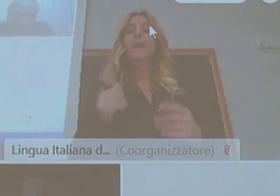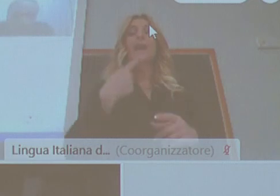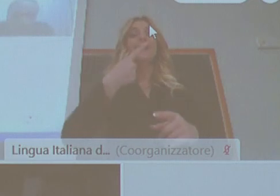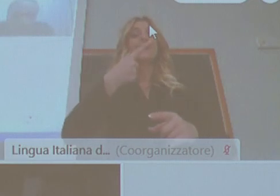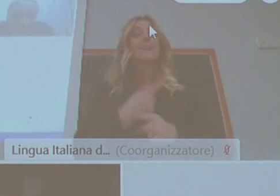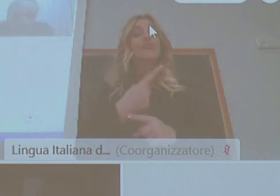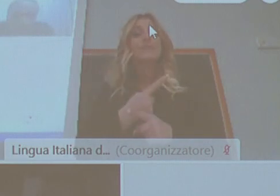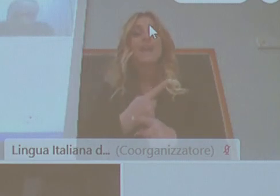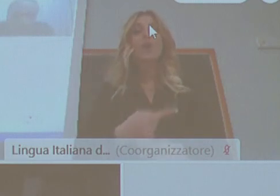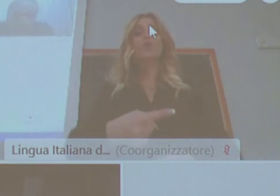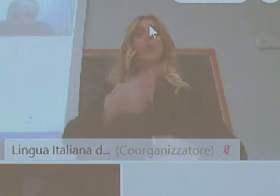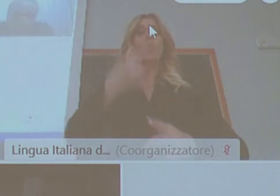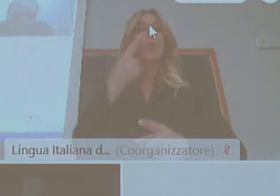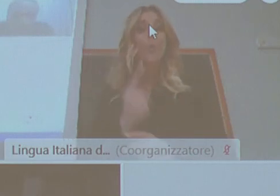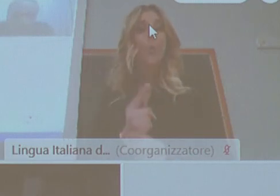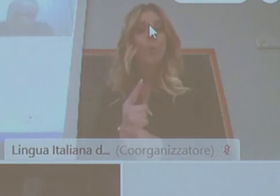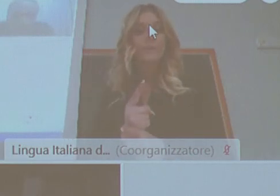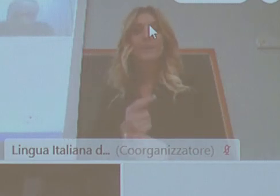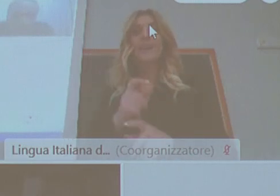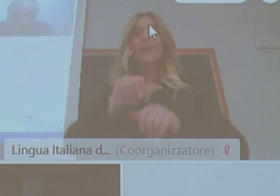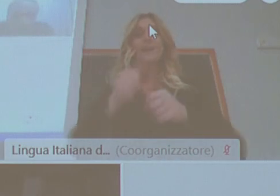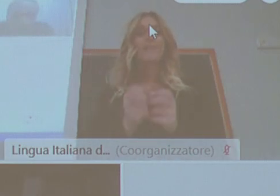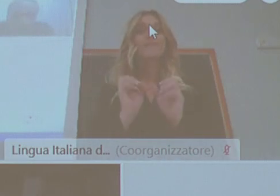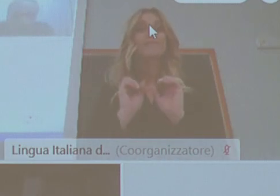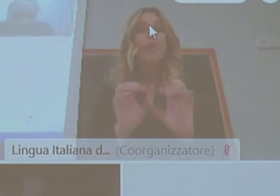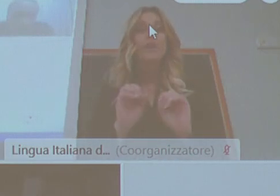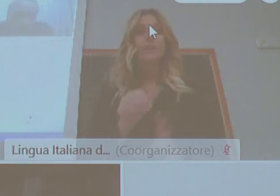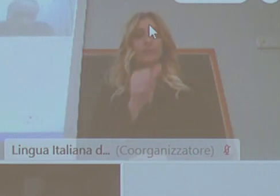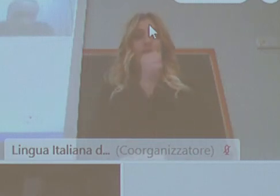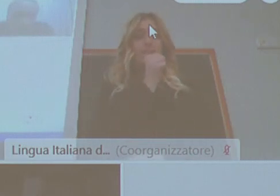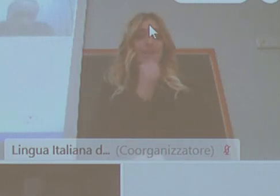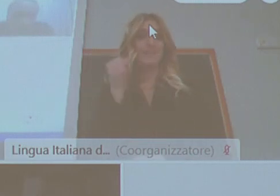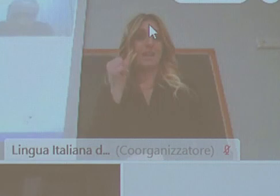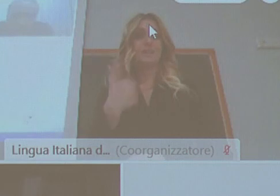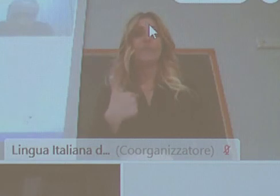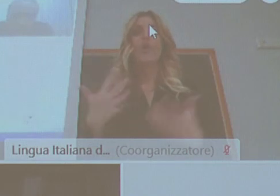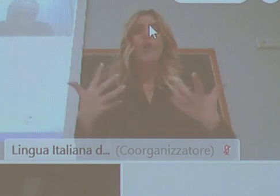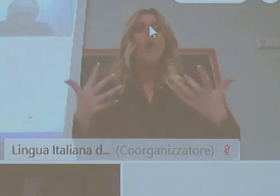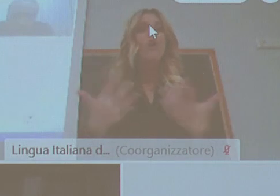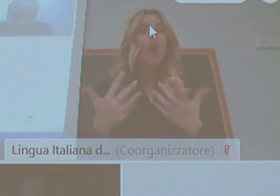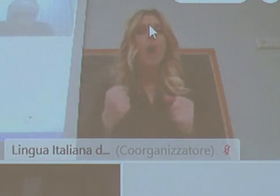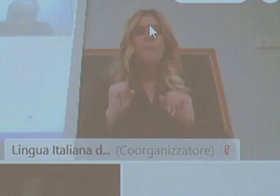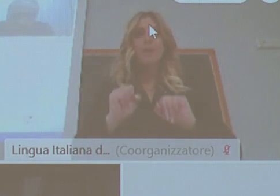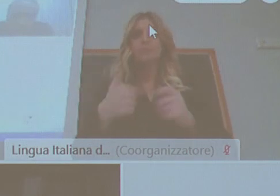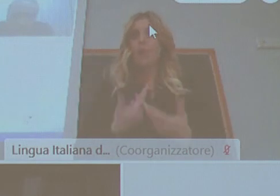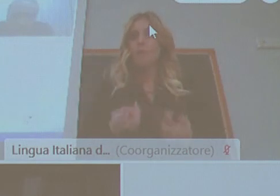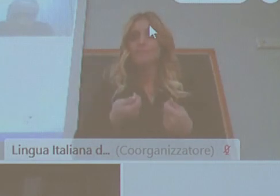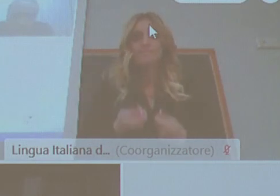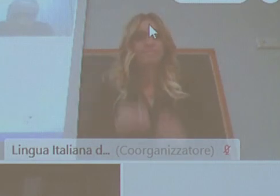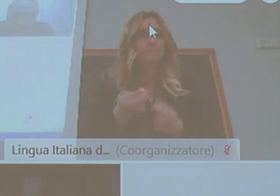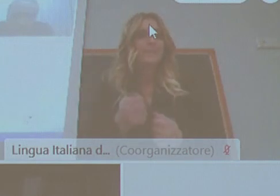è utile potenziare la formazione. Come possiamo potenziare la formazione?